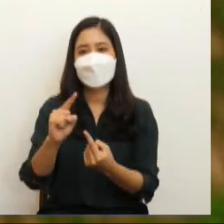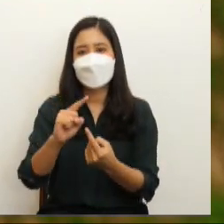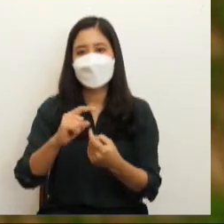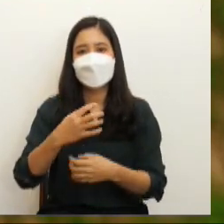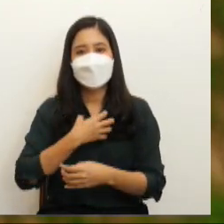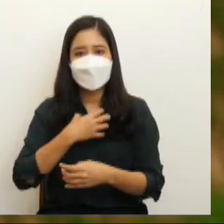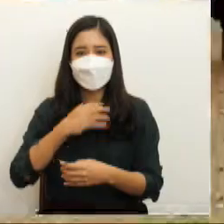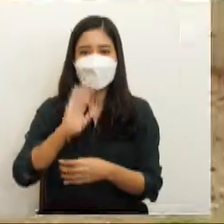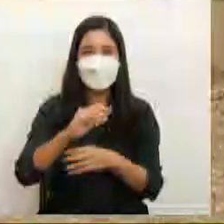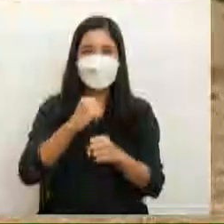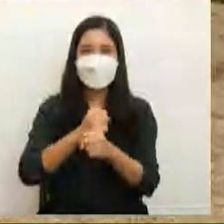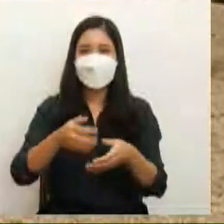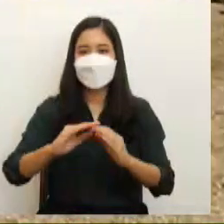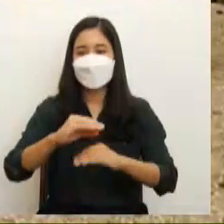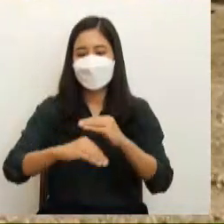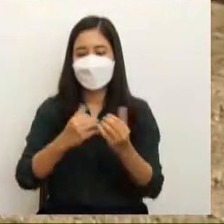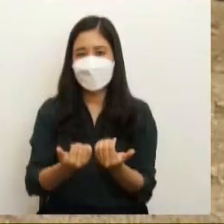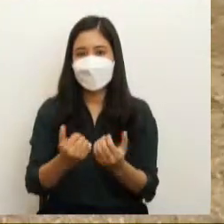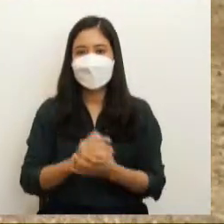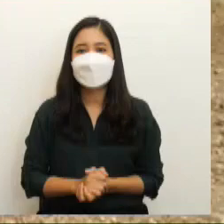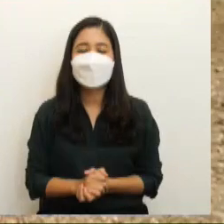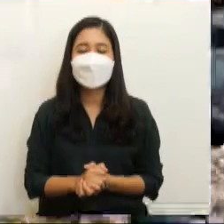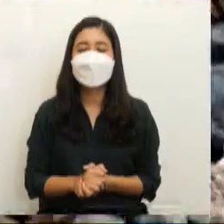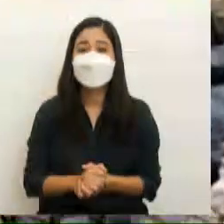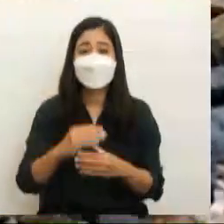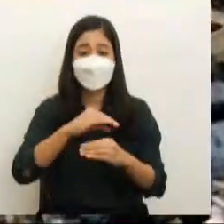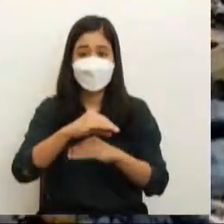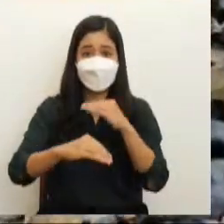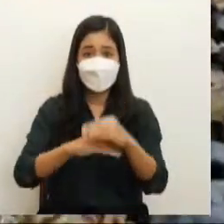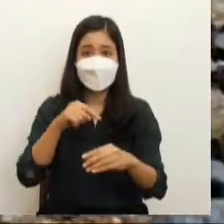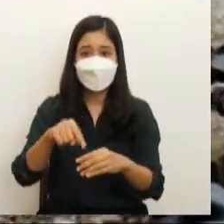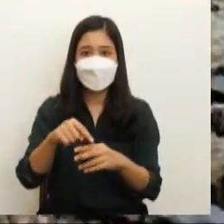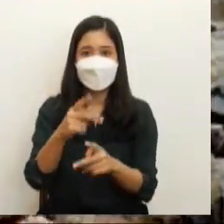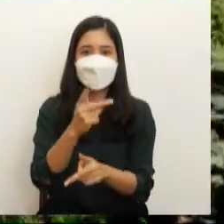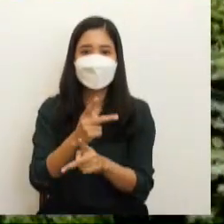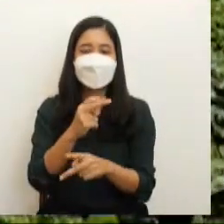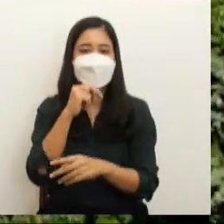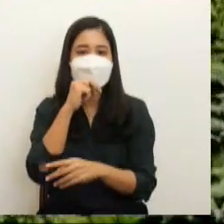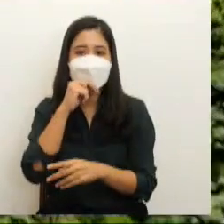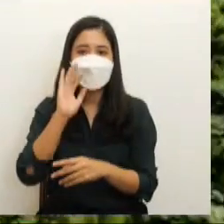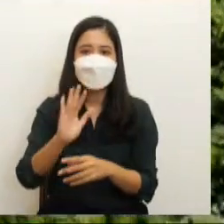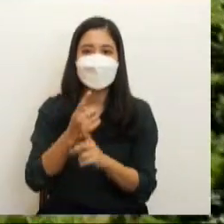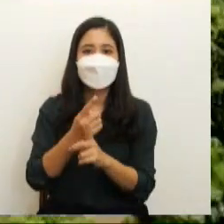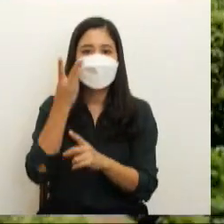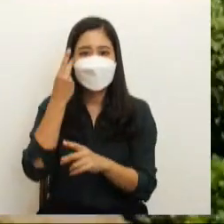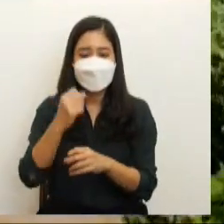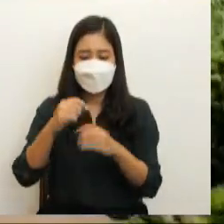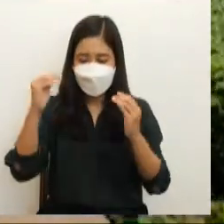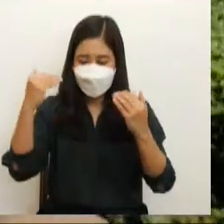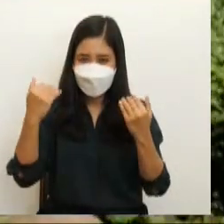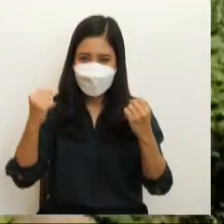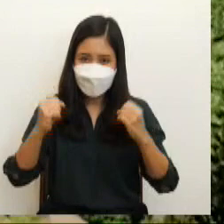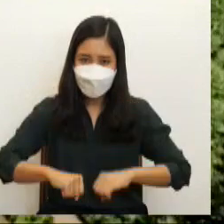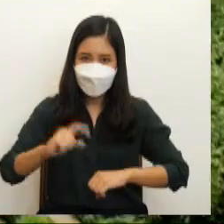โครงการนี้ โครงการอ่างเก็บน้ำห้วยลอยอันเนื่องมาจากพระราชดำริสามารถส่งน้ำให้แก่พื้นที่เพ